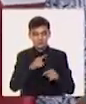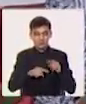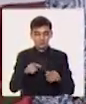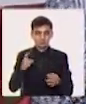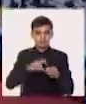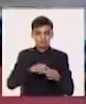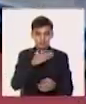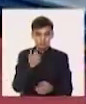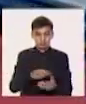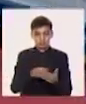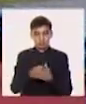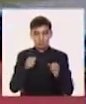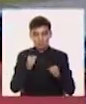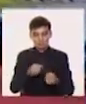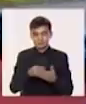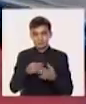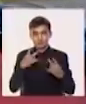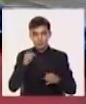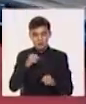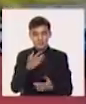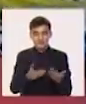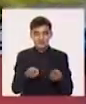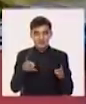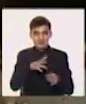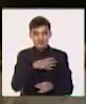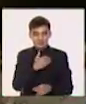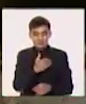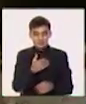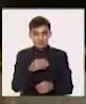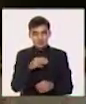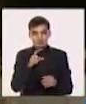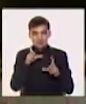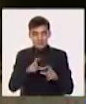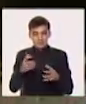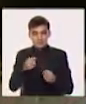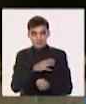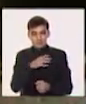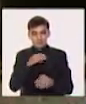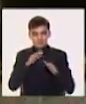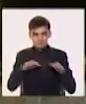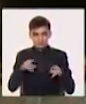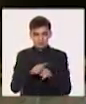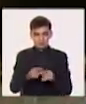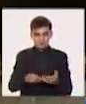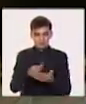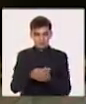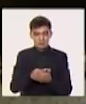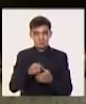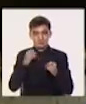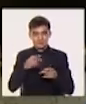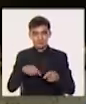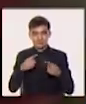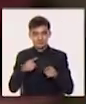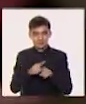тіркелмеген жағдайда деп түсіндірді. Ал артында мұрасы қалса, мұрагері қабылдаса, онда несиені төлеу міндеті мұрагеріне өтеді. Бірақ бірден